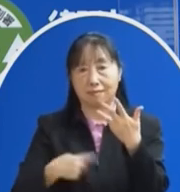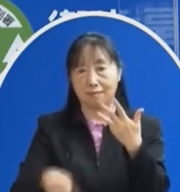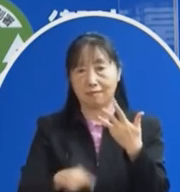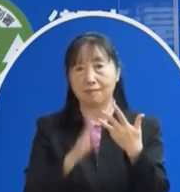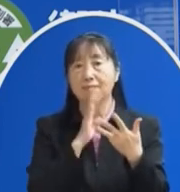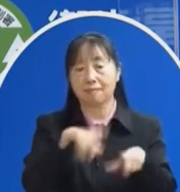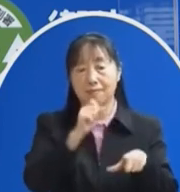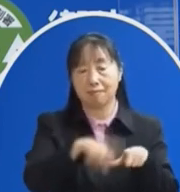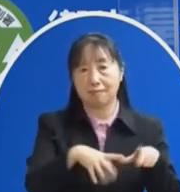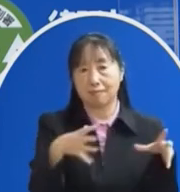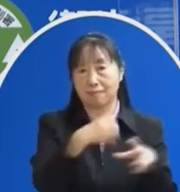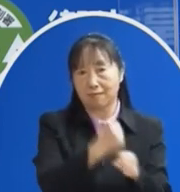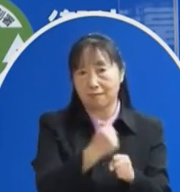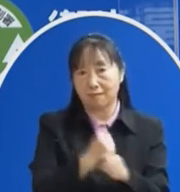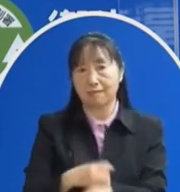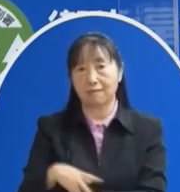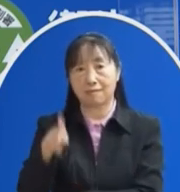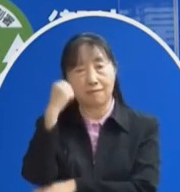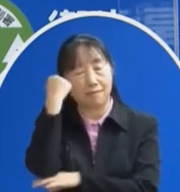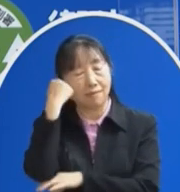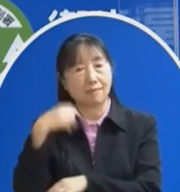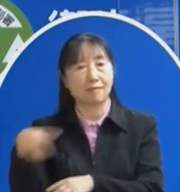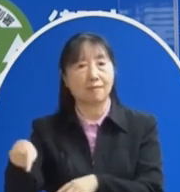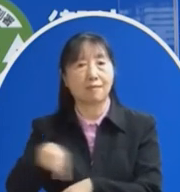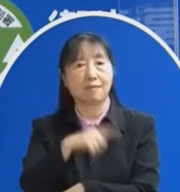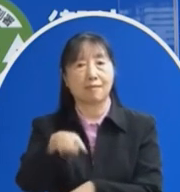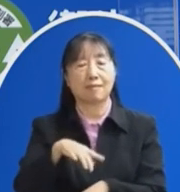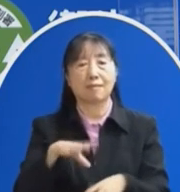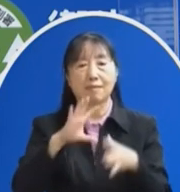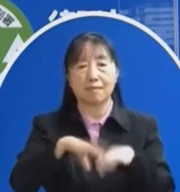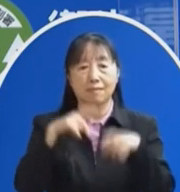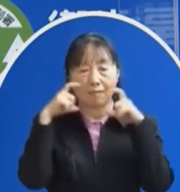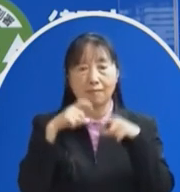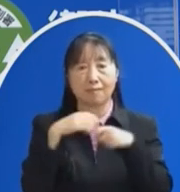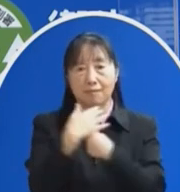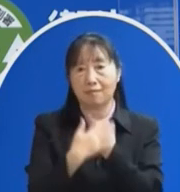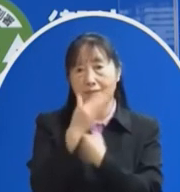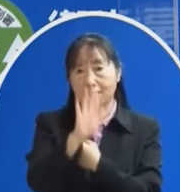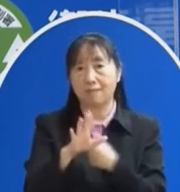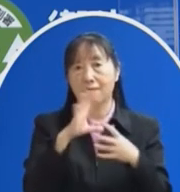公司同事及旅馆工作同仁，应皆有适当防护，列为自主健康管理。